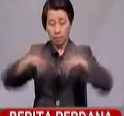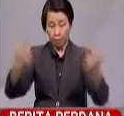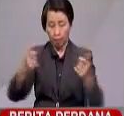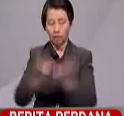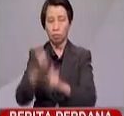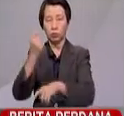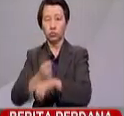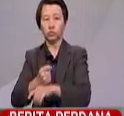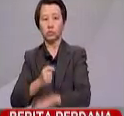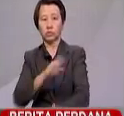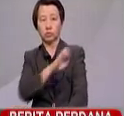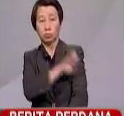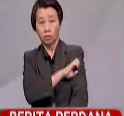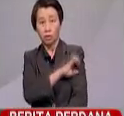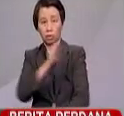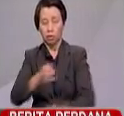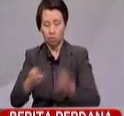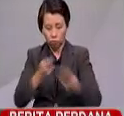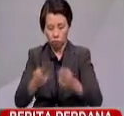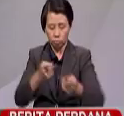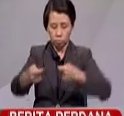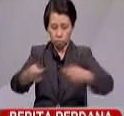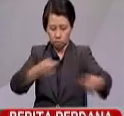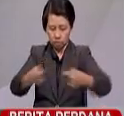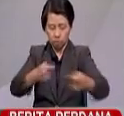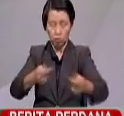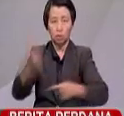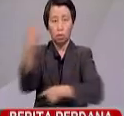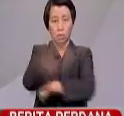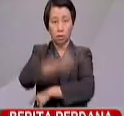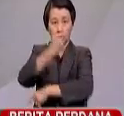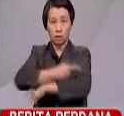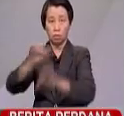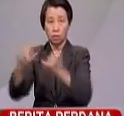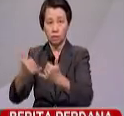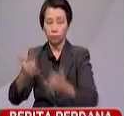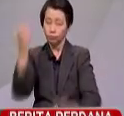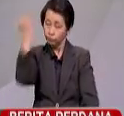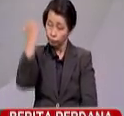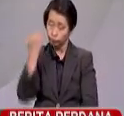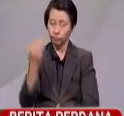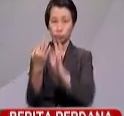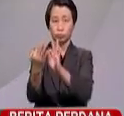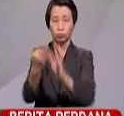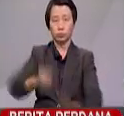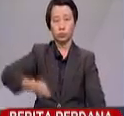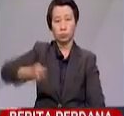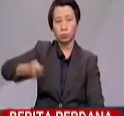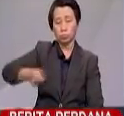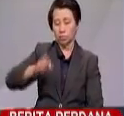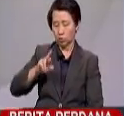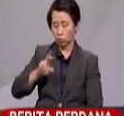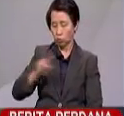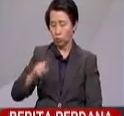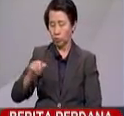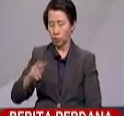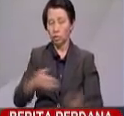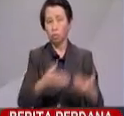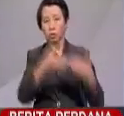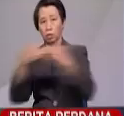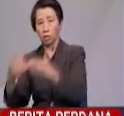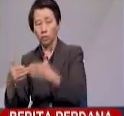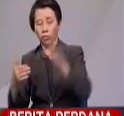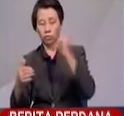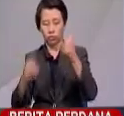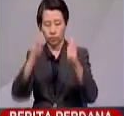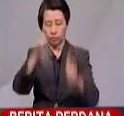tugas pengerusi eksekutif yang menguruskan pentadbiran harian syarikat. Perbicaraan di hadapan Hakim Rozina Ayub bersambung 10